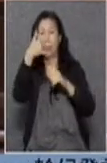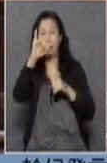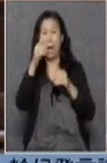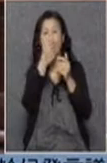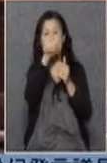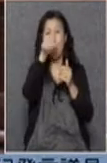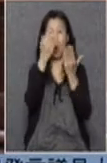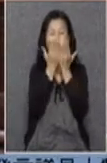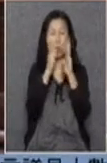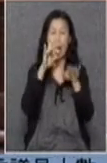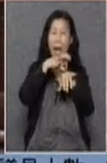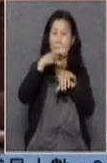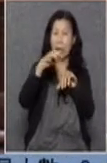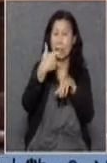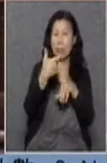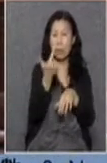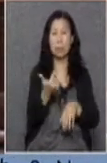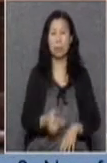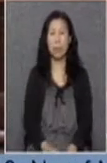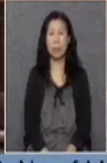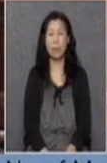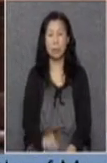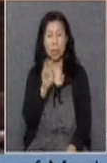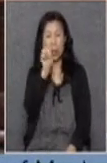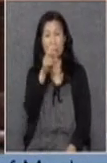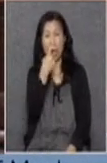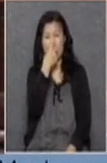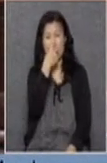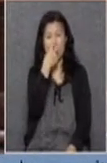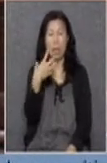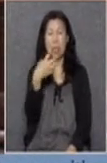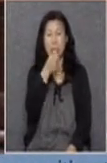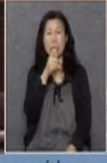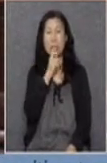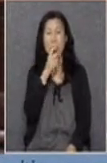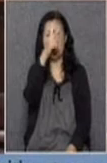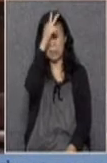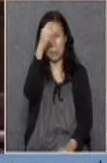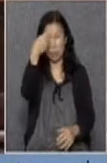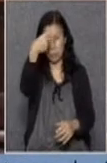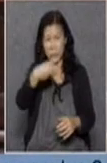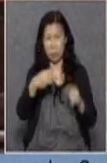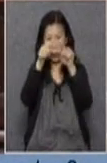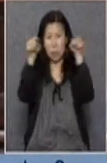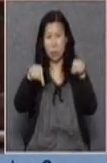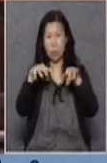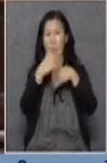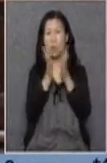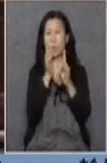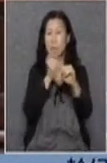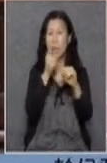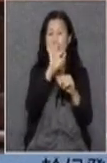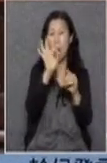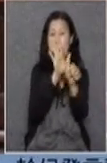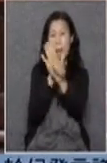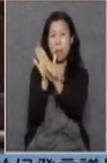回多少呢？咁但如果你睇梁振英呢個施政報告呢，的確呢又冇咩幫助喎，即係對於呢